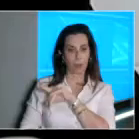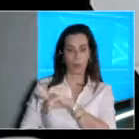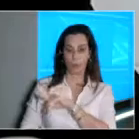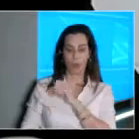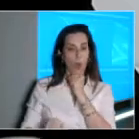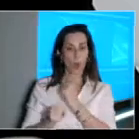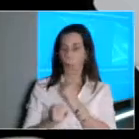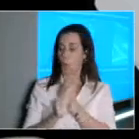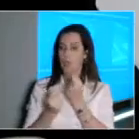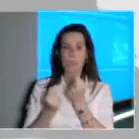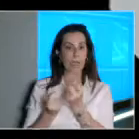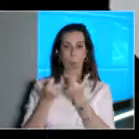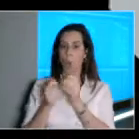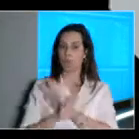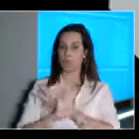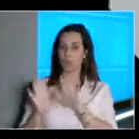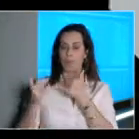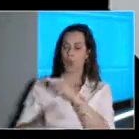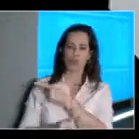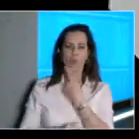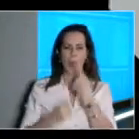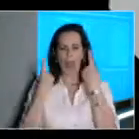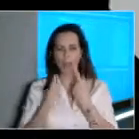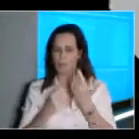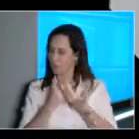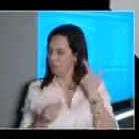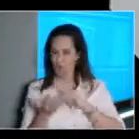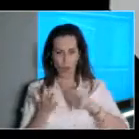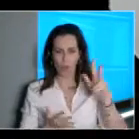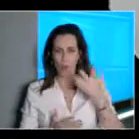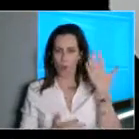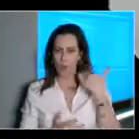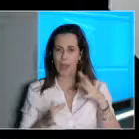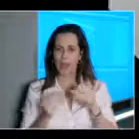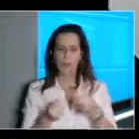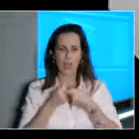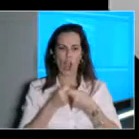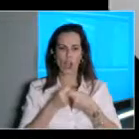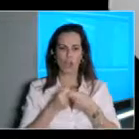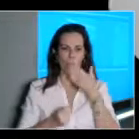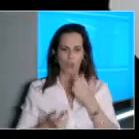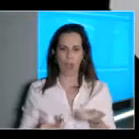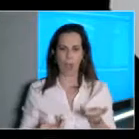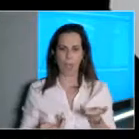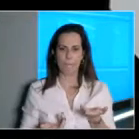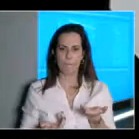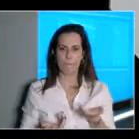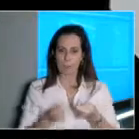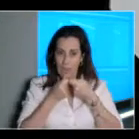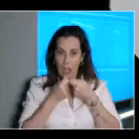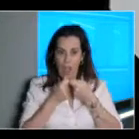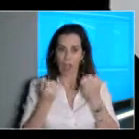לא עשה כלום. ועכשיו הוא אומר חרדים, אבל לפני 3 חודשים הוא היה איתם בברית כזאת בירושלים, כן?